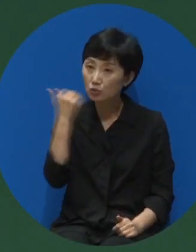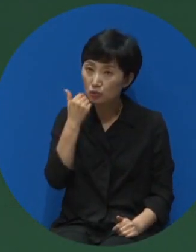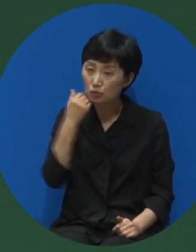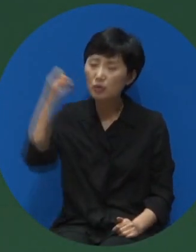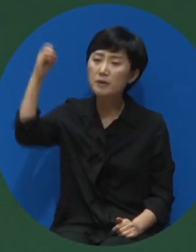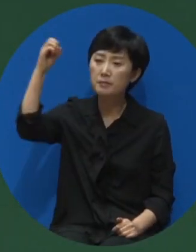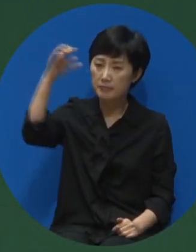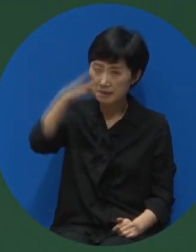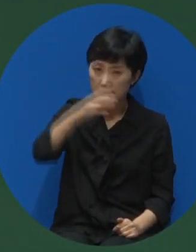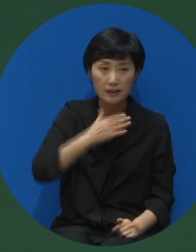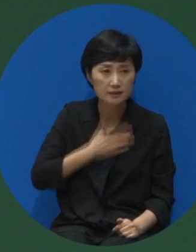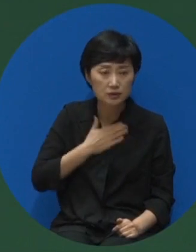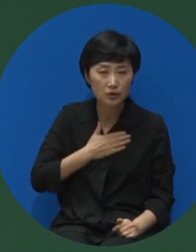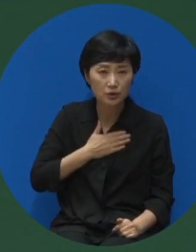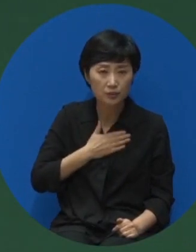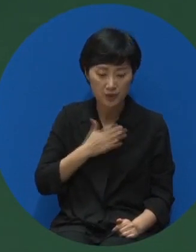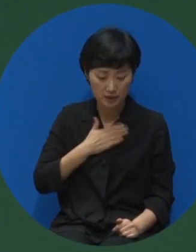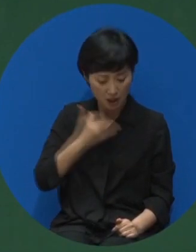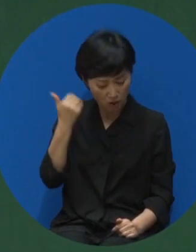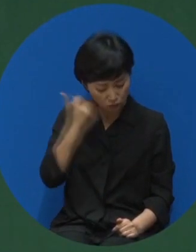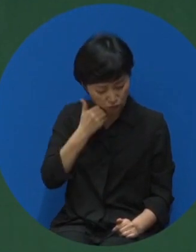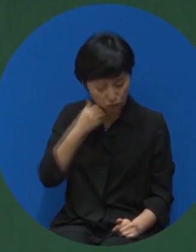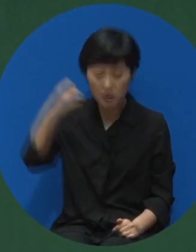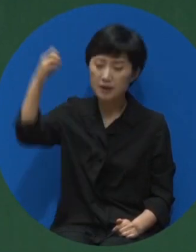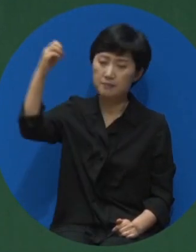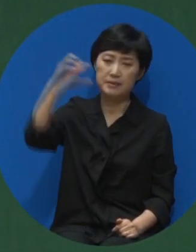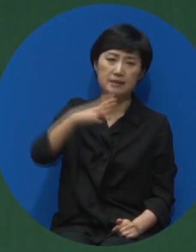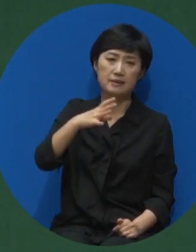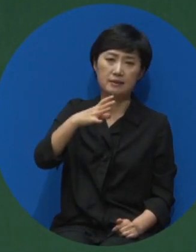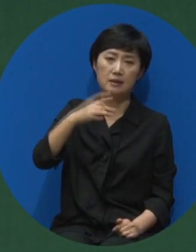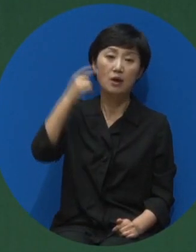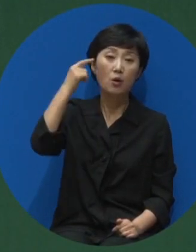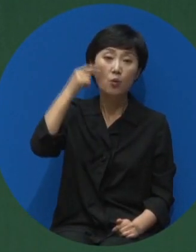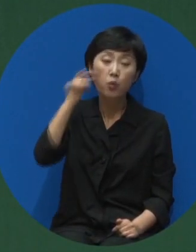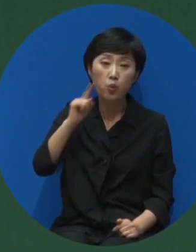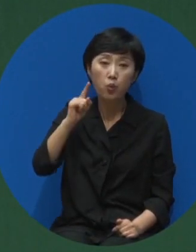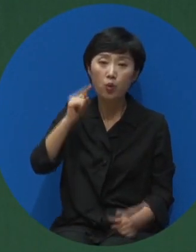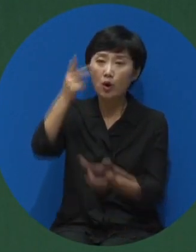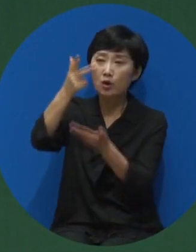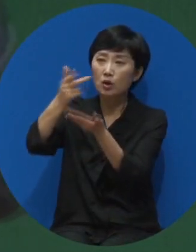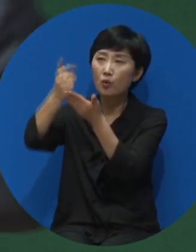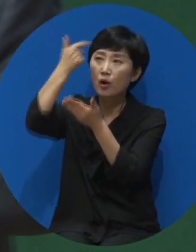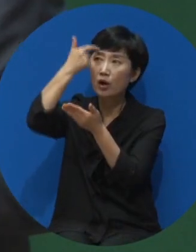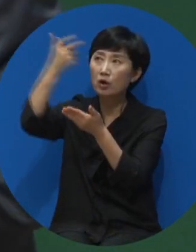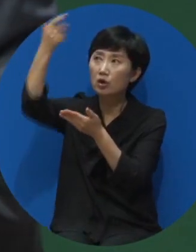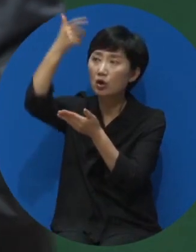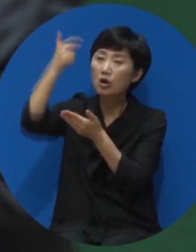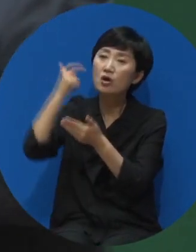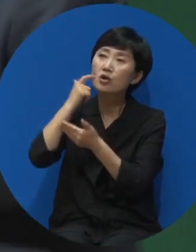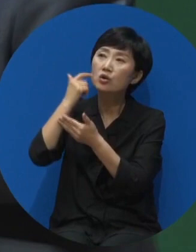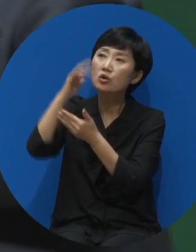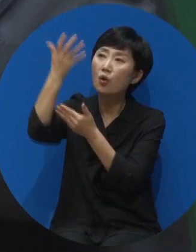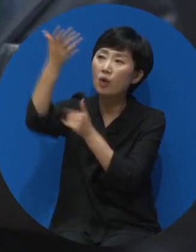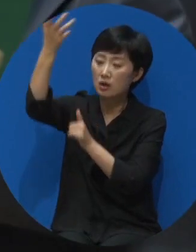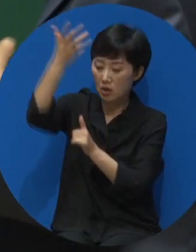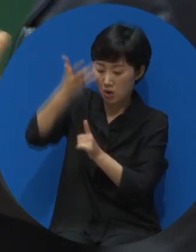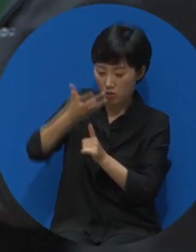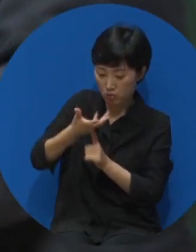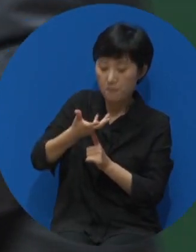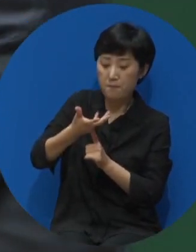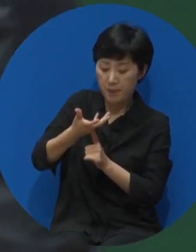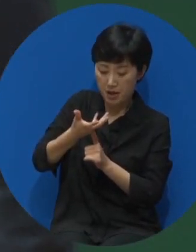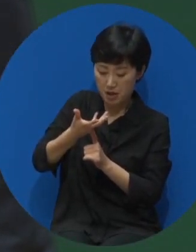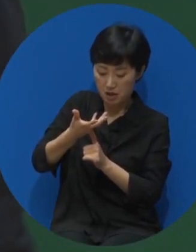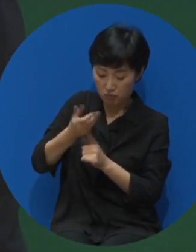미나상가 히카리데스. 여호와의 영광이 네 위에 임하여 있느니라. 주노 에이코가 나타나 위에 니스테니 가가야이테이루 때 휴니 이와리테이마스.